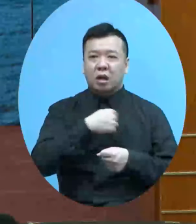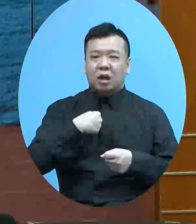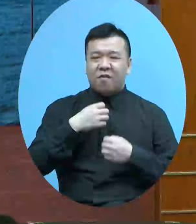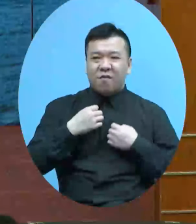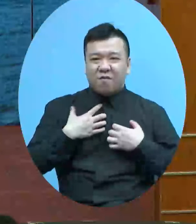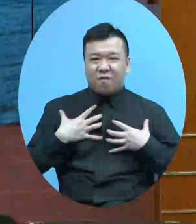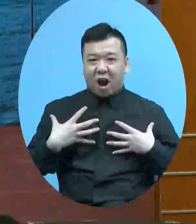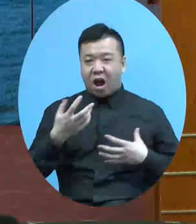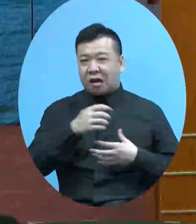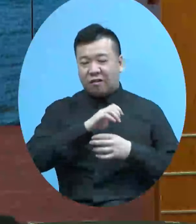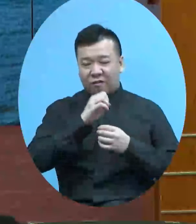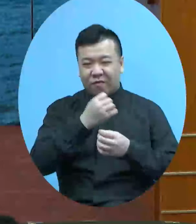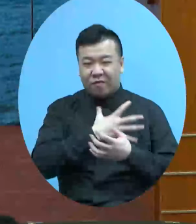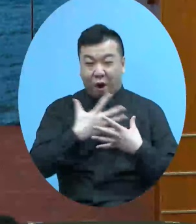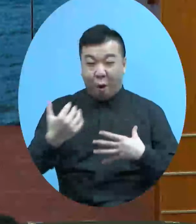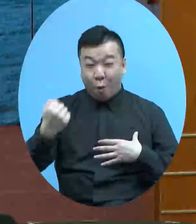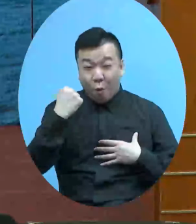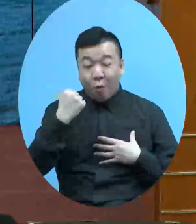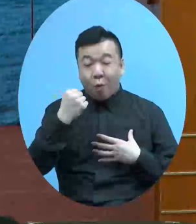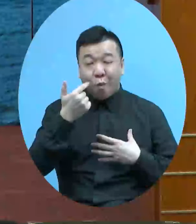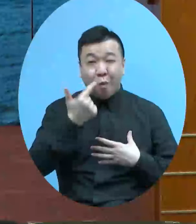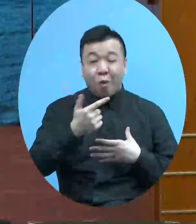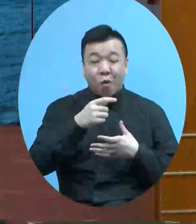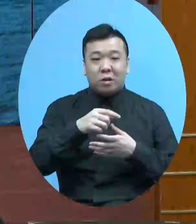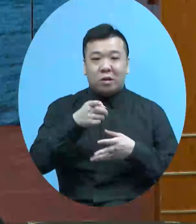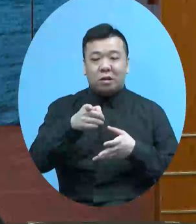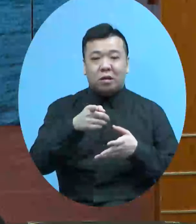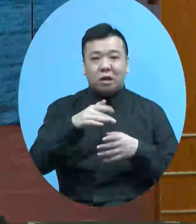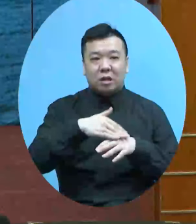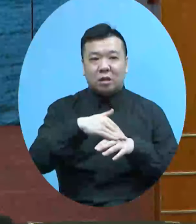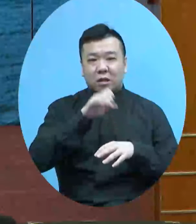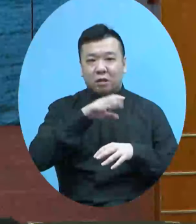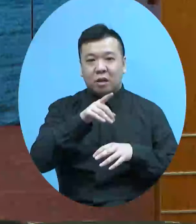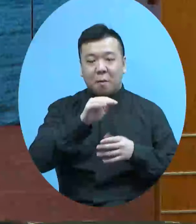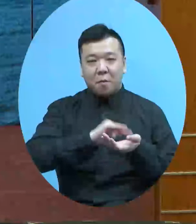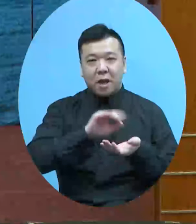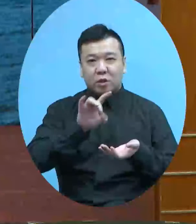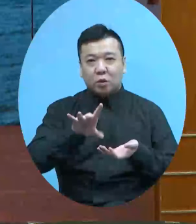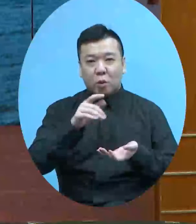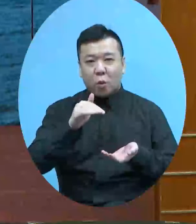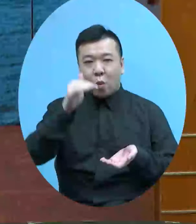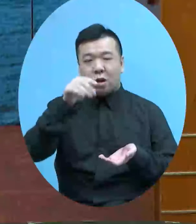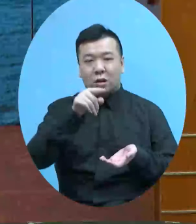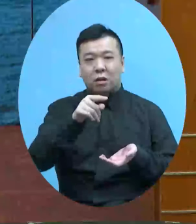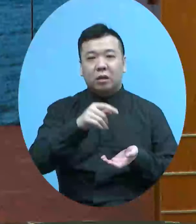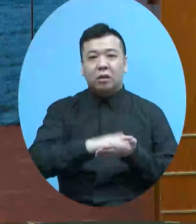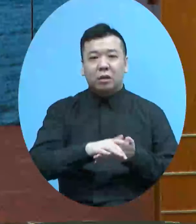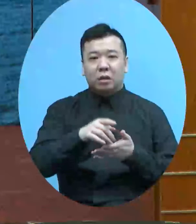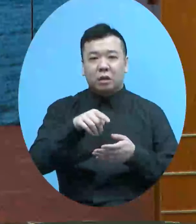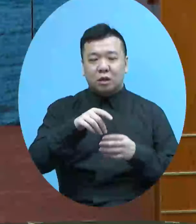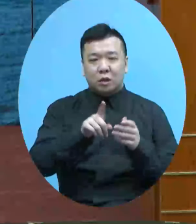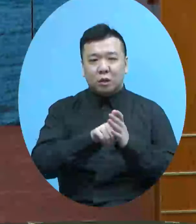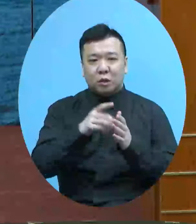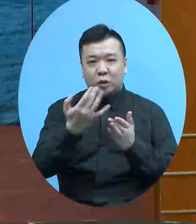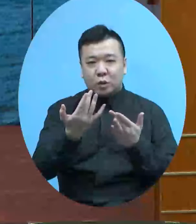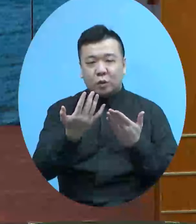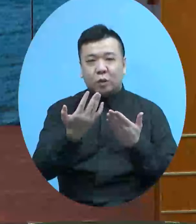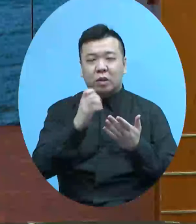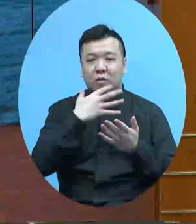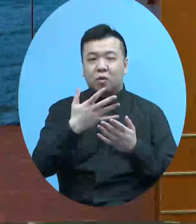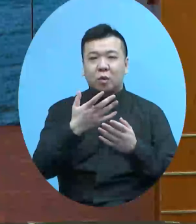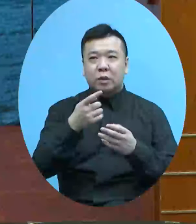呢是不是兩邊都花光了還有剛才一直說它那個毒量高含氧量低即是有沒有數字可以量化它那個